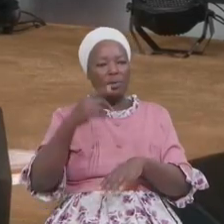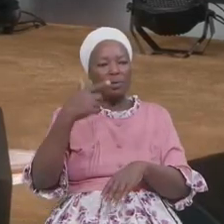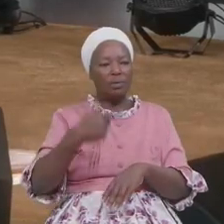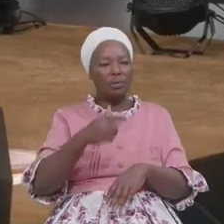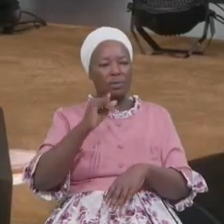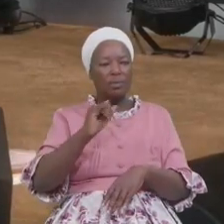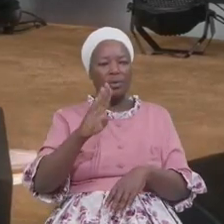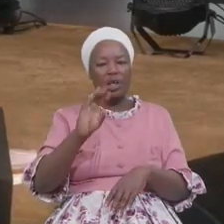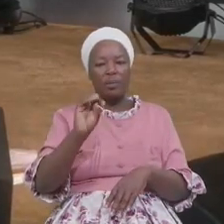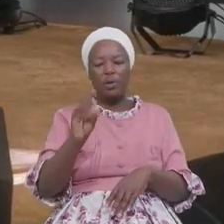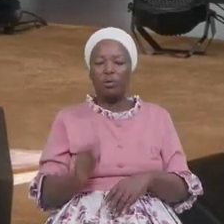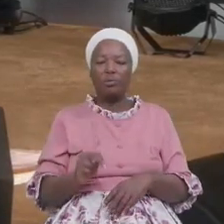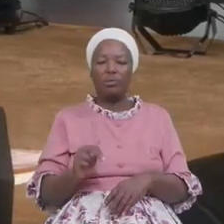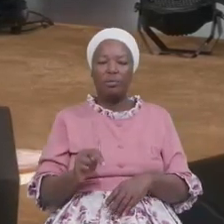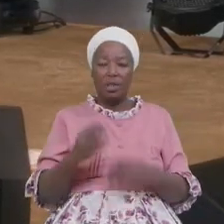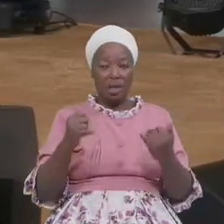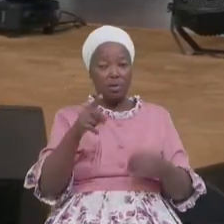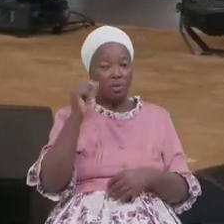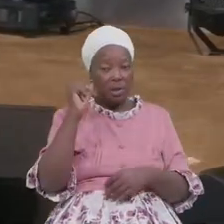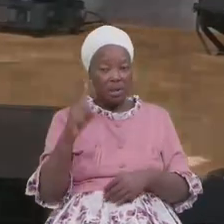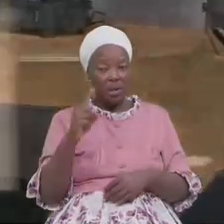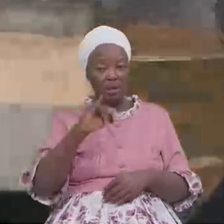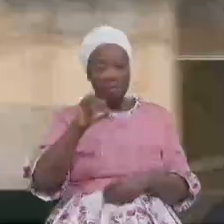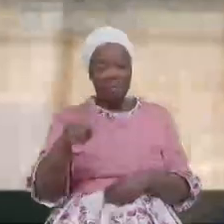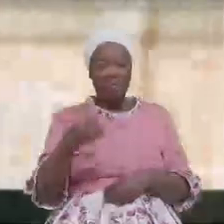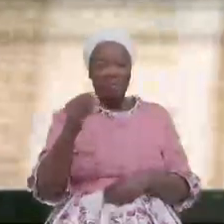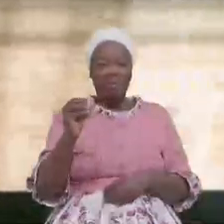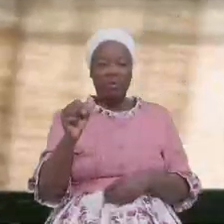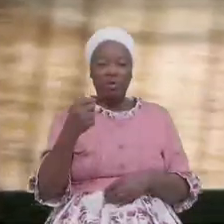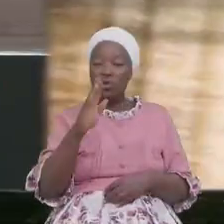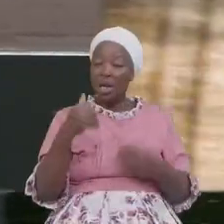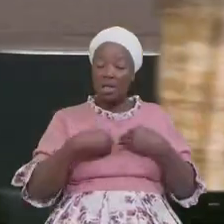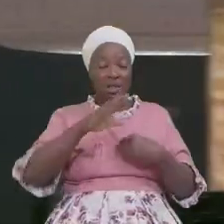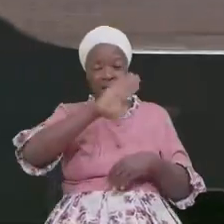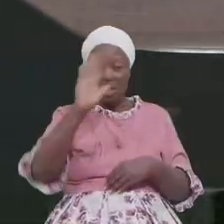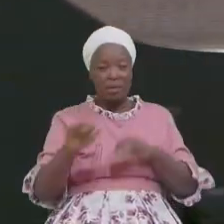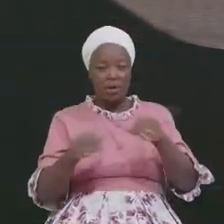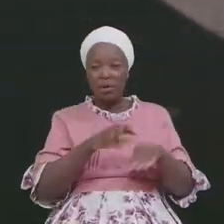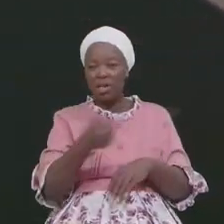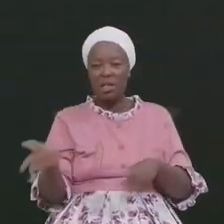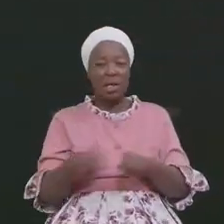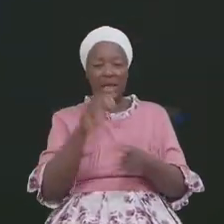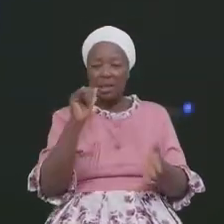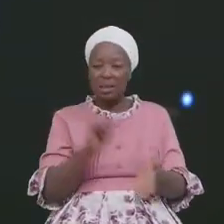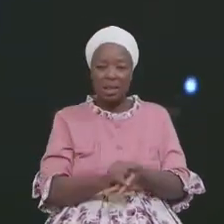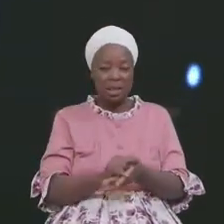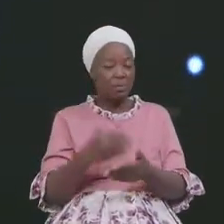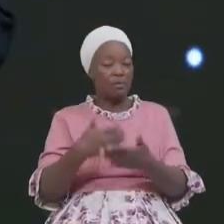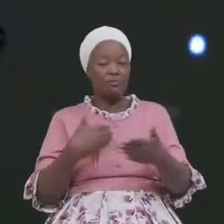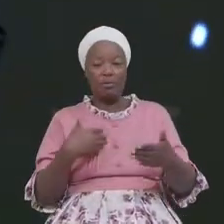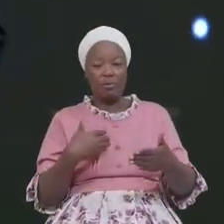Maintenant, comprenez, Josué n'avait jamais fait quelque chose de pareil avant.